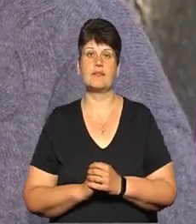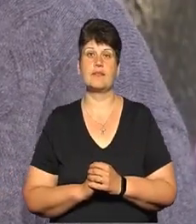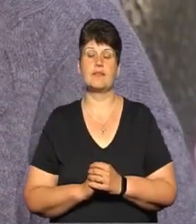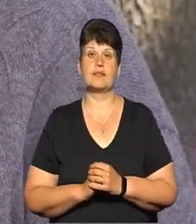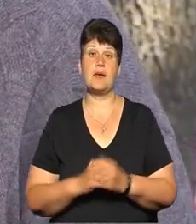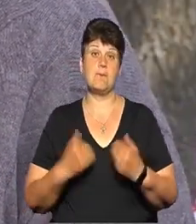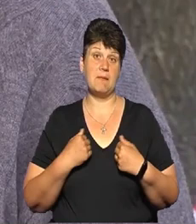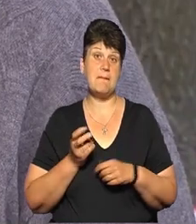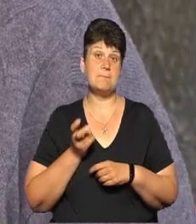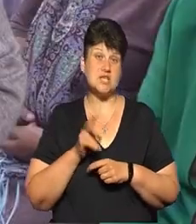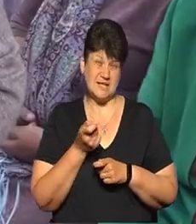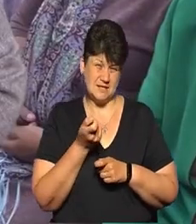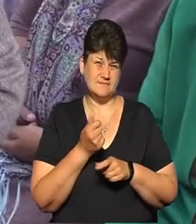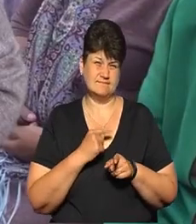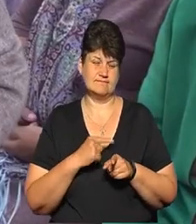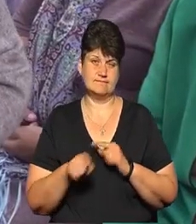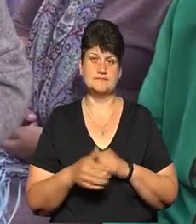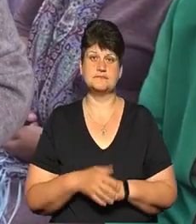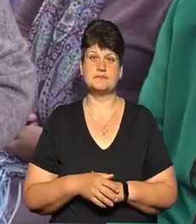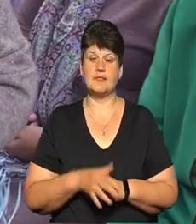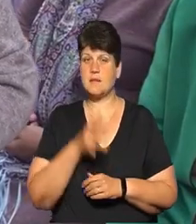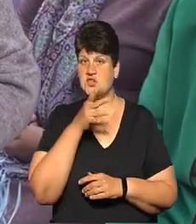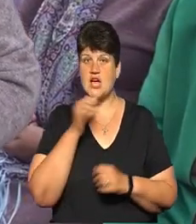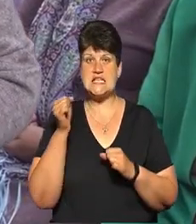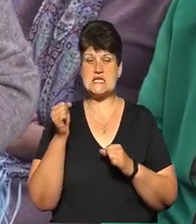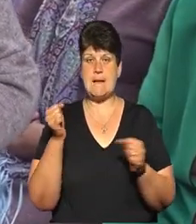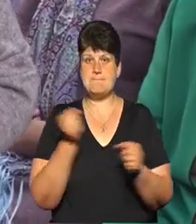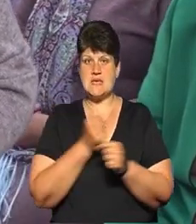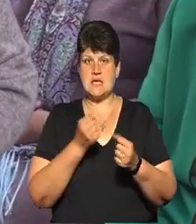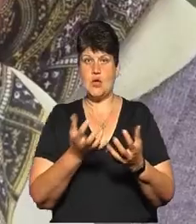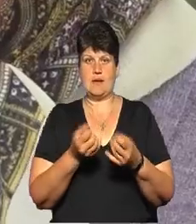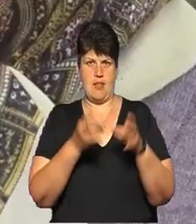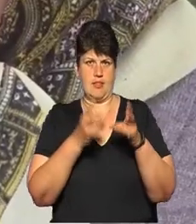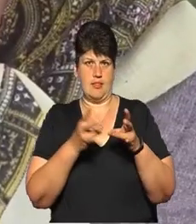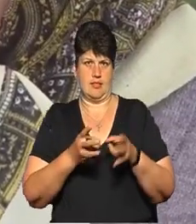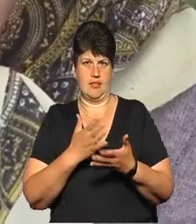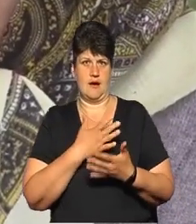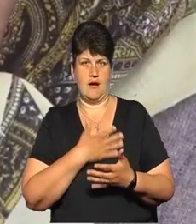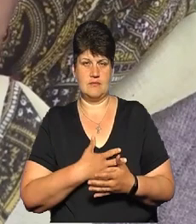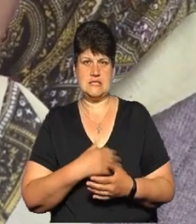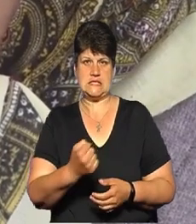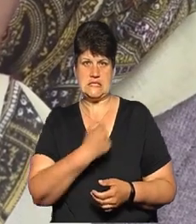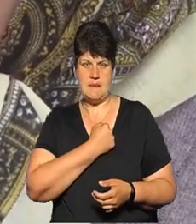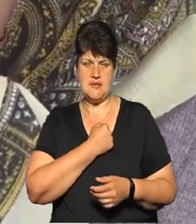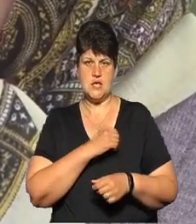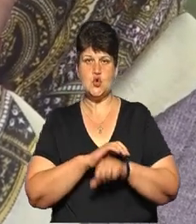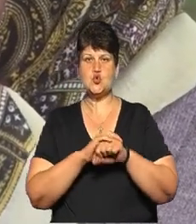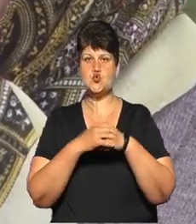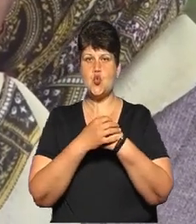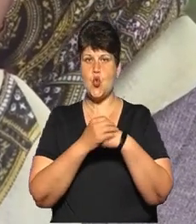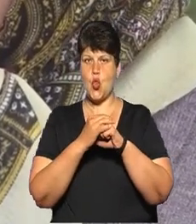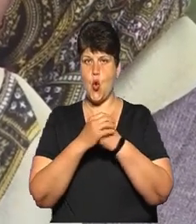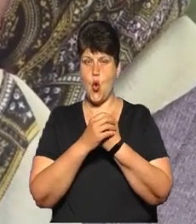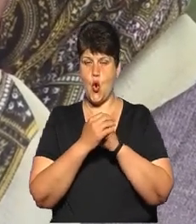Ми прийшли трошки раніше. Під час бійки, розповідає Марія, отримала травми. Забій суглоба